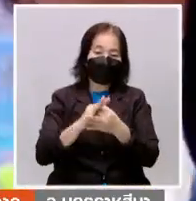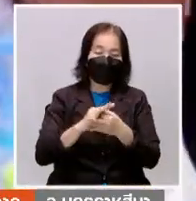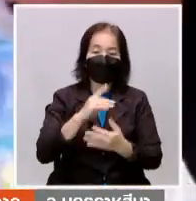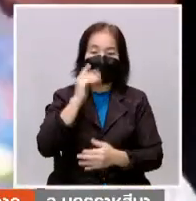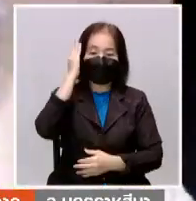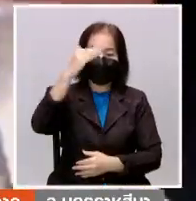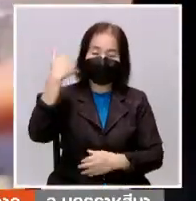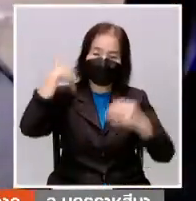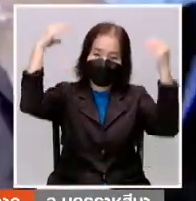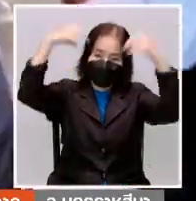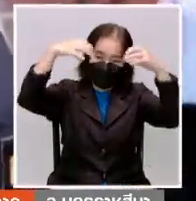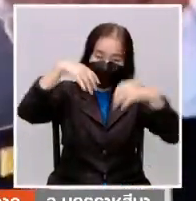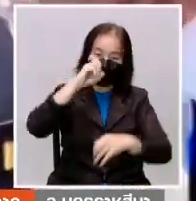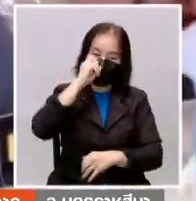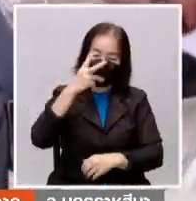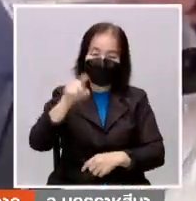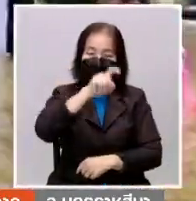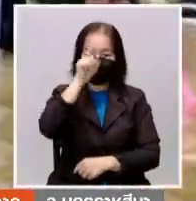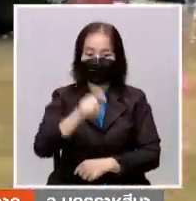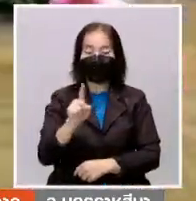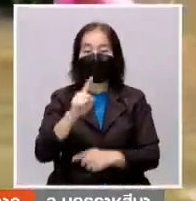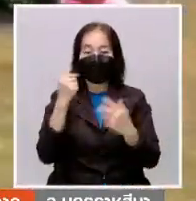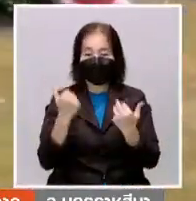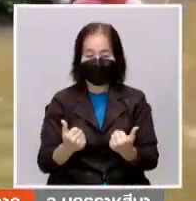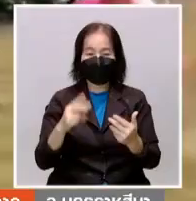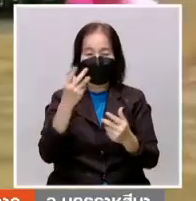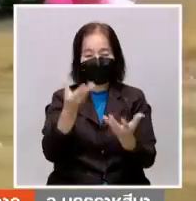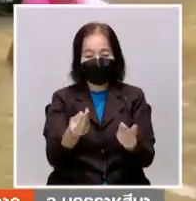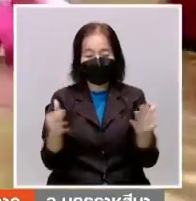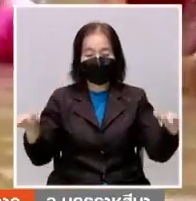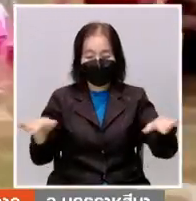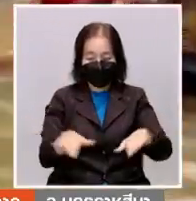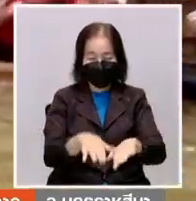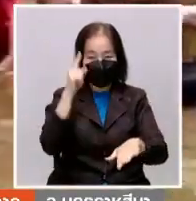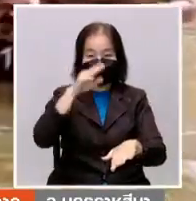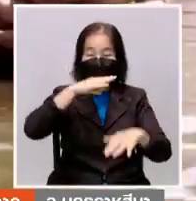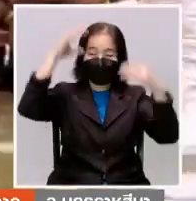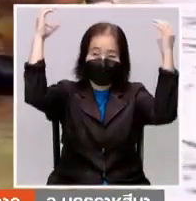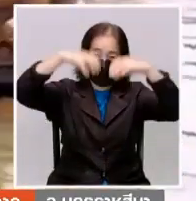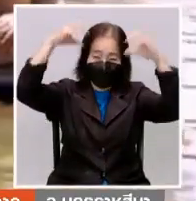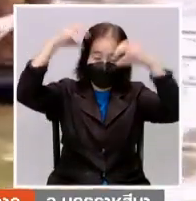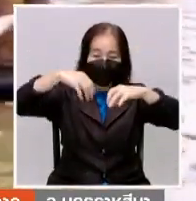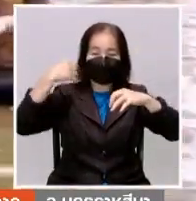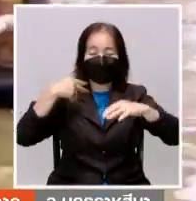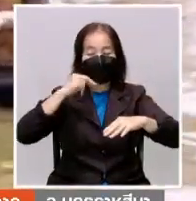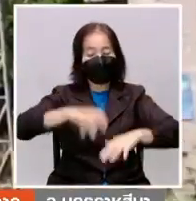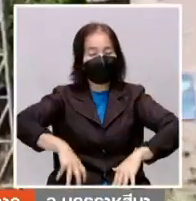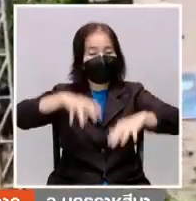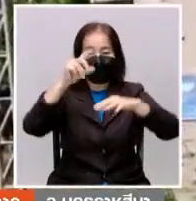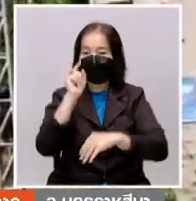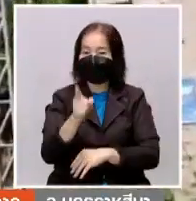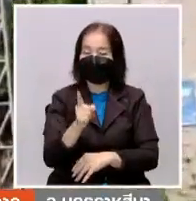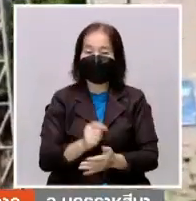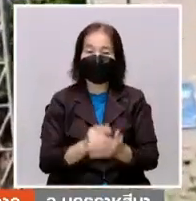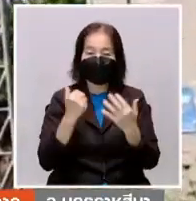เดี๋ยวจะมีฝนตกลงมาซ้ำอีกหรือเปล่าตรงนี้เนี่ยเป็นพื้นที่ลุ่มต่ำนะคะถ้ามีฝนตกหนักๆน้ำท่วมทันทีแต่อย่างไรก็ตามต